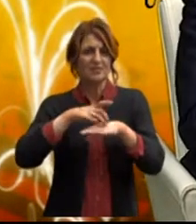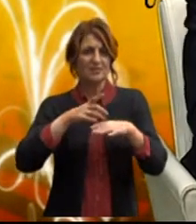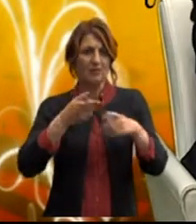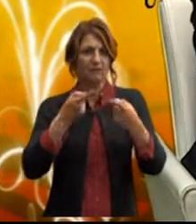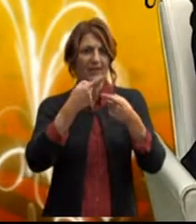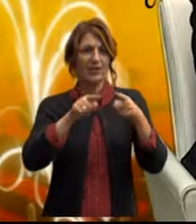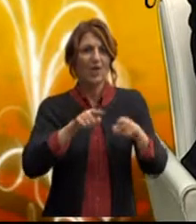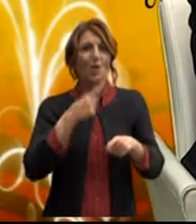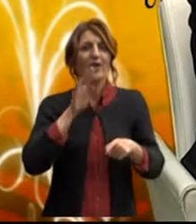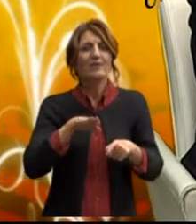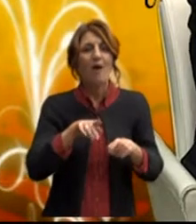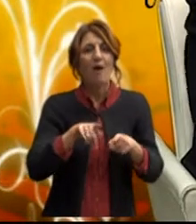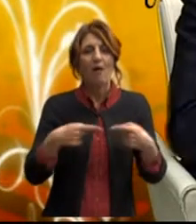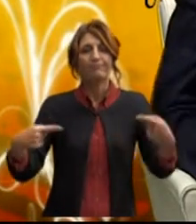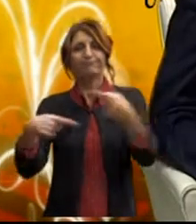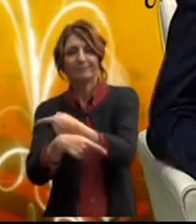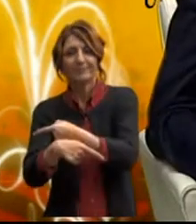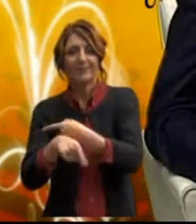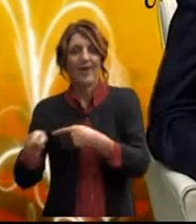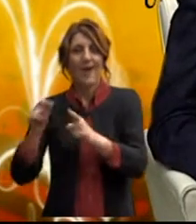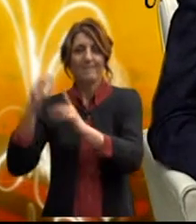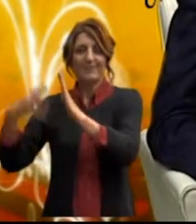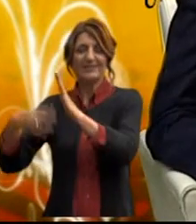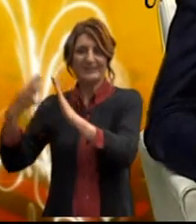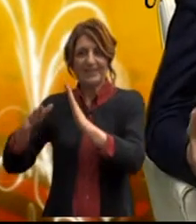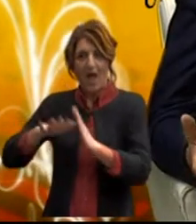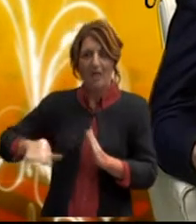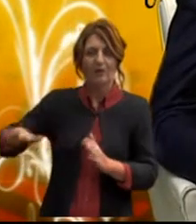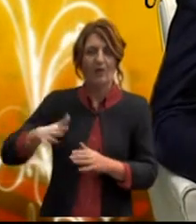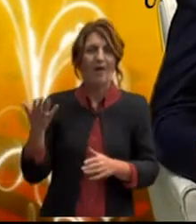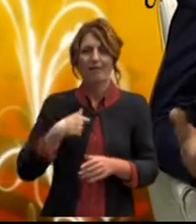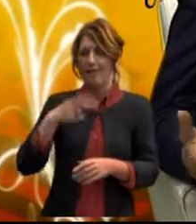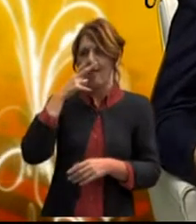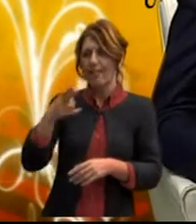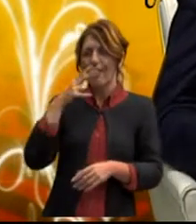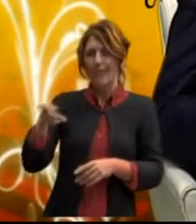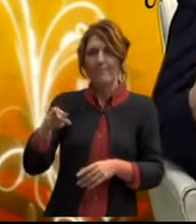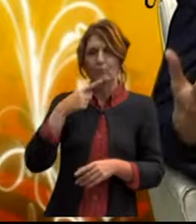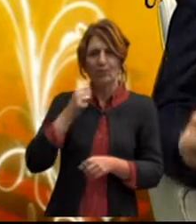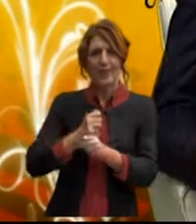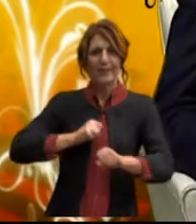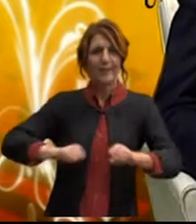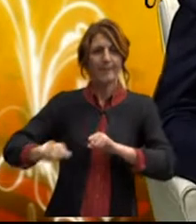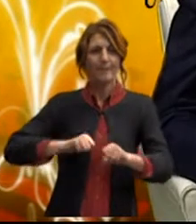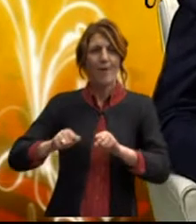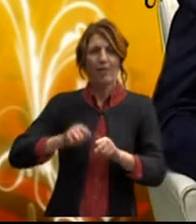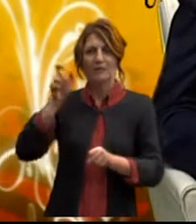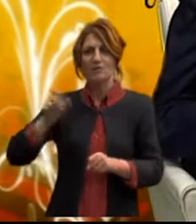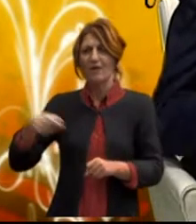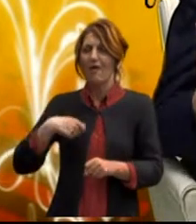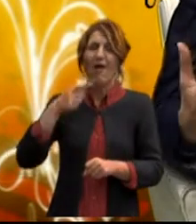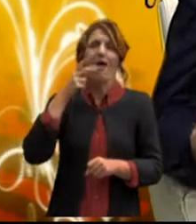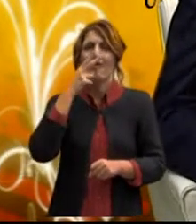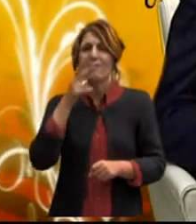ima antipsihijatriju. Pa onda nekad kad gledam ove malo političare, čini mi se kao da imamo antihrvatske političare, kao